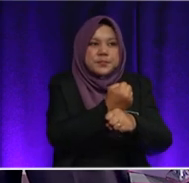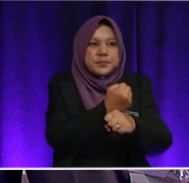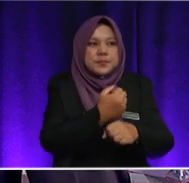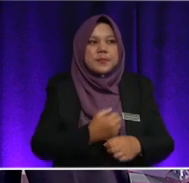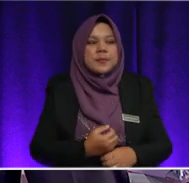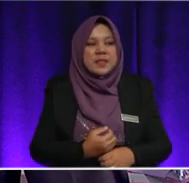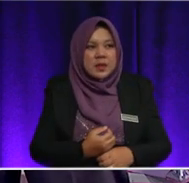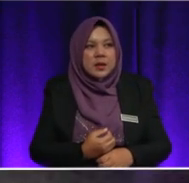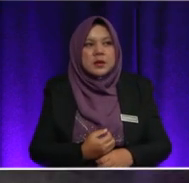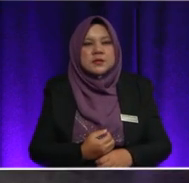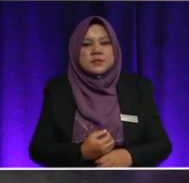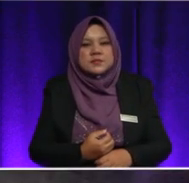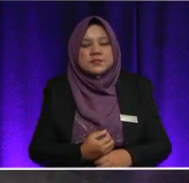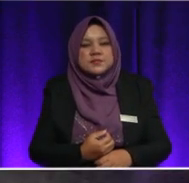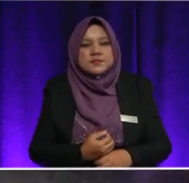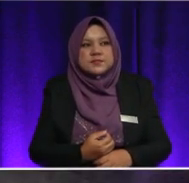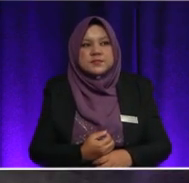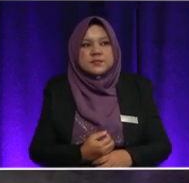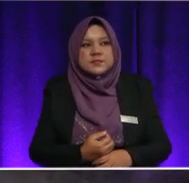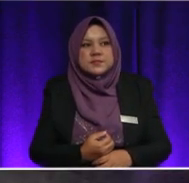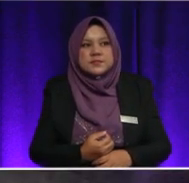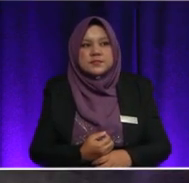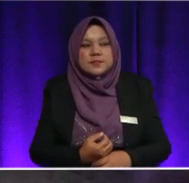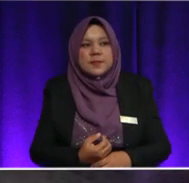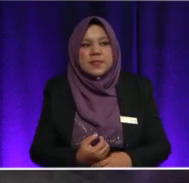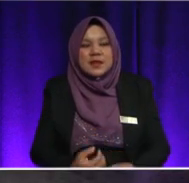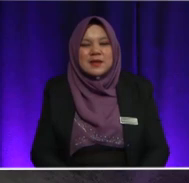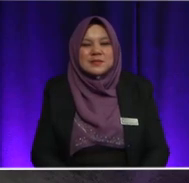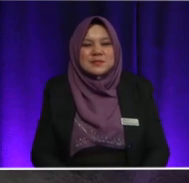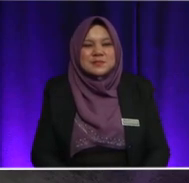harus sangat cepat langsung mau cari Bagi cowok